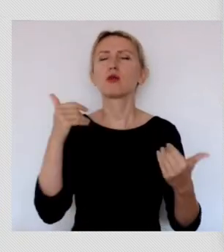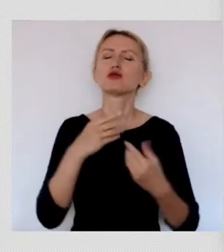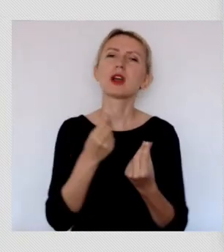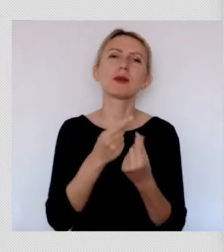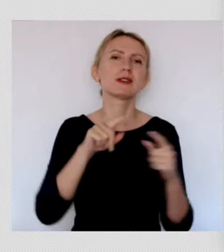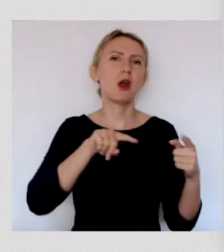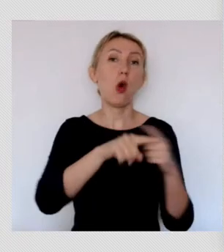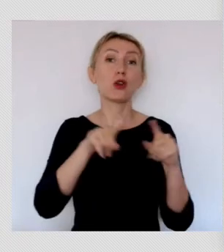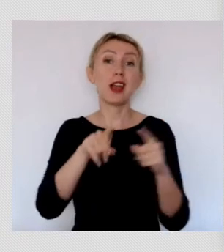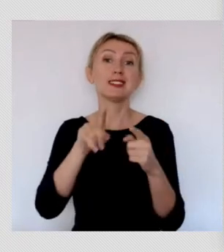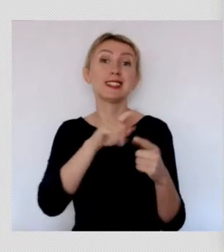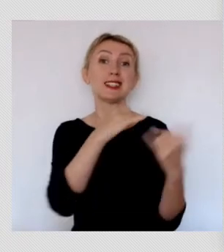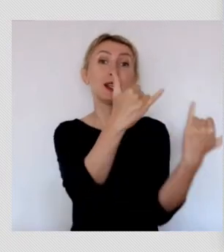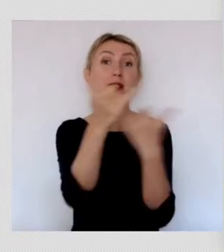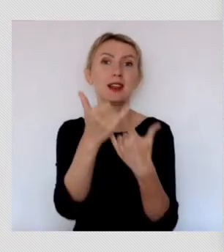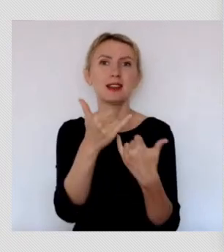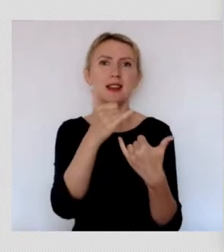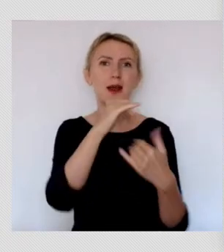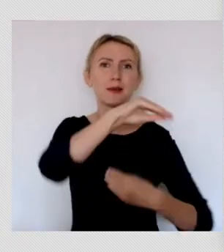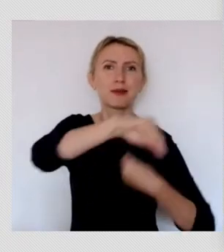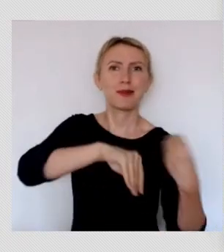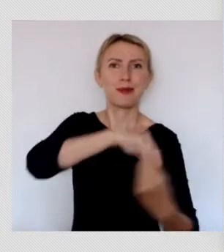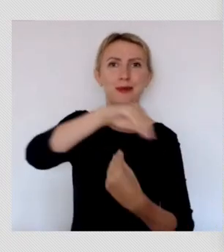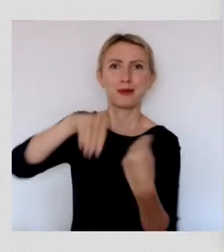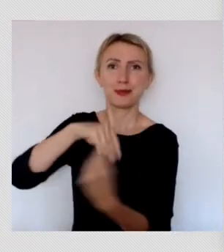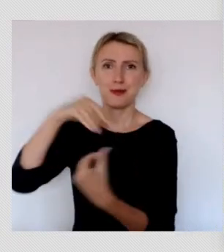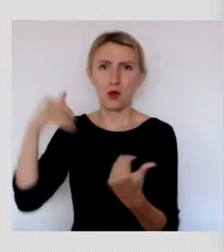organizacje trzecie.